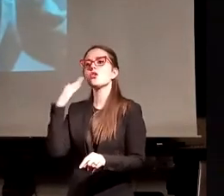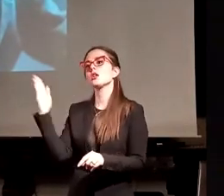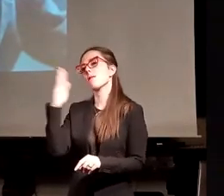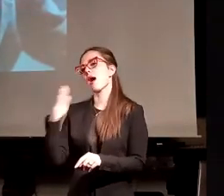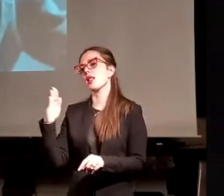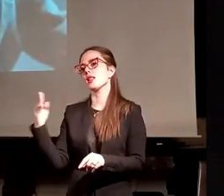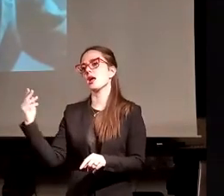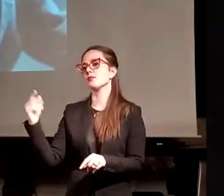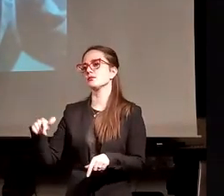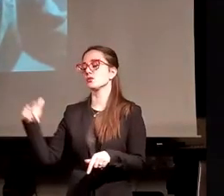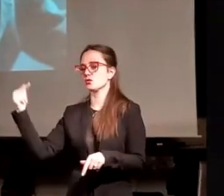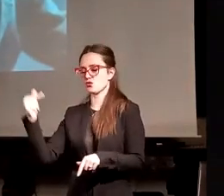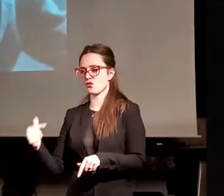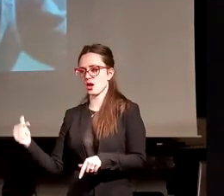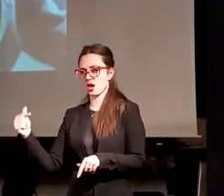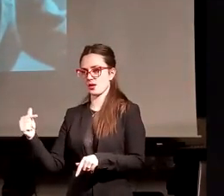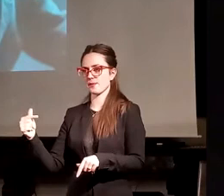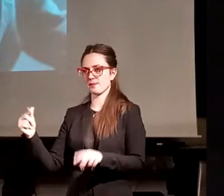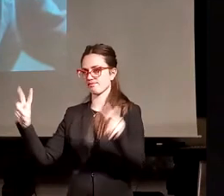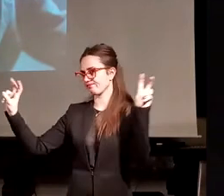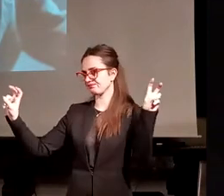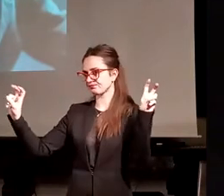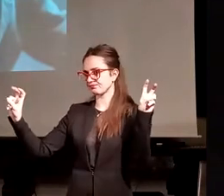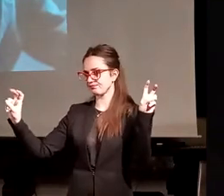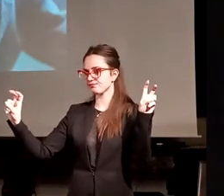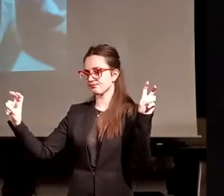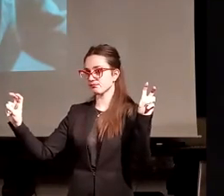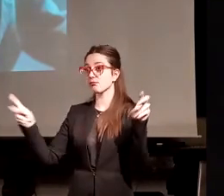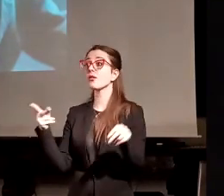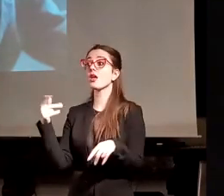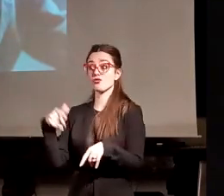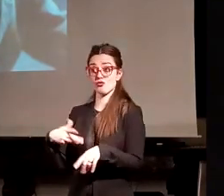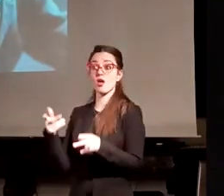home ed è fatta stavolta con due fratelli